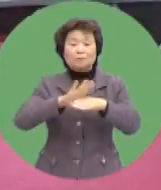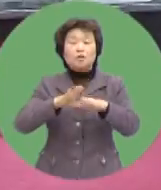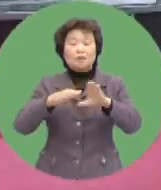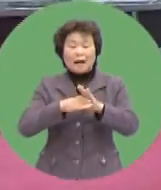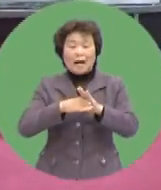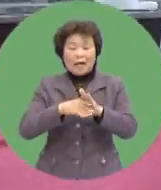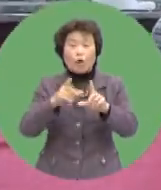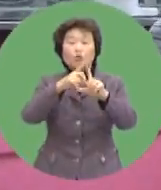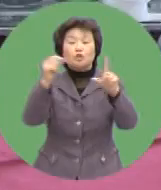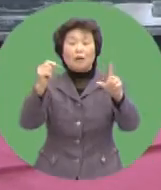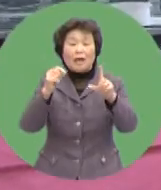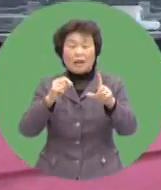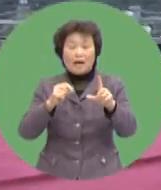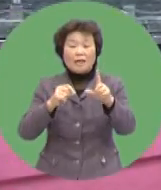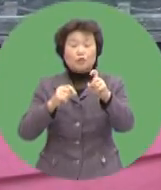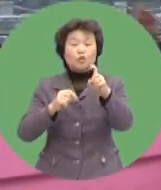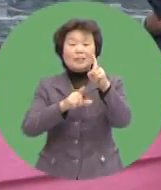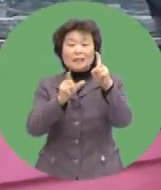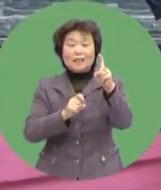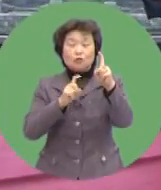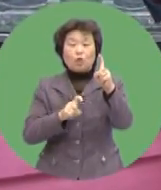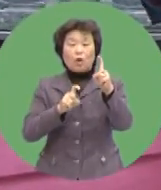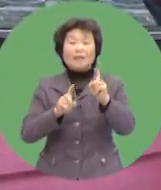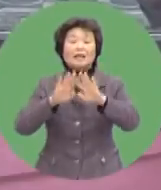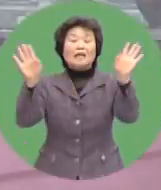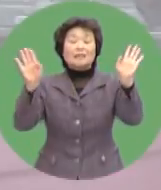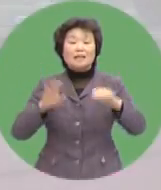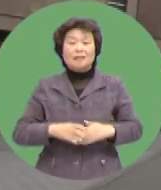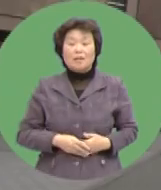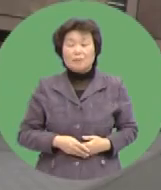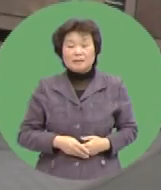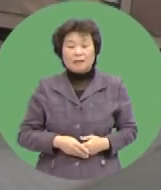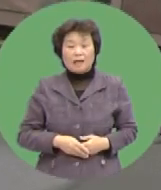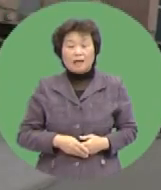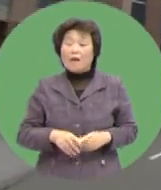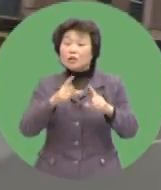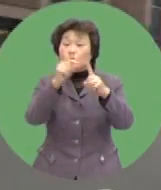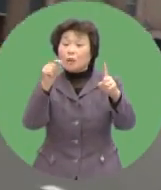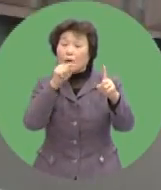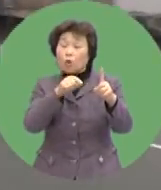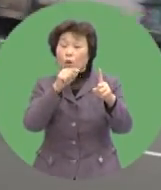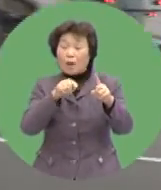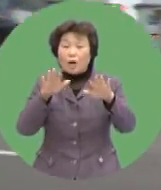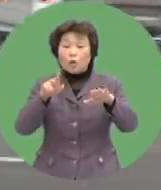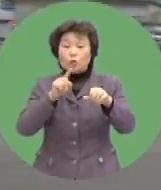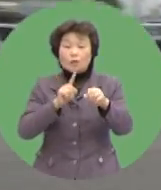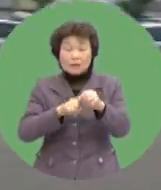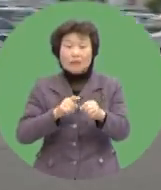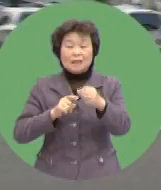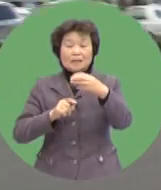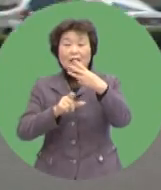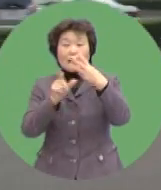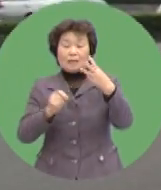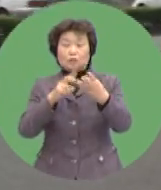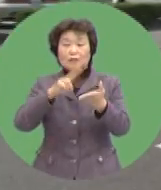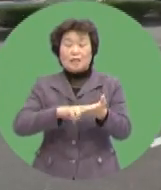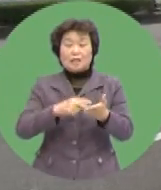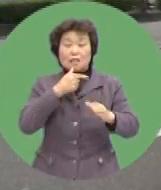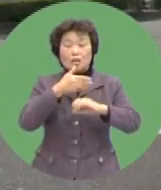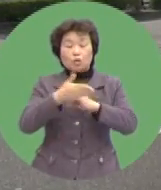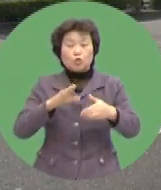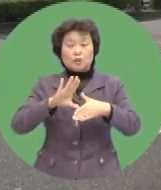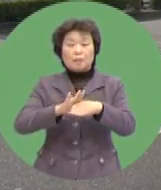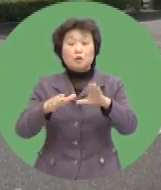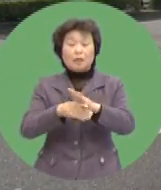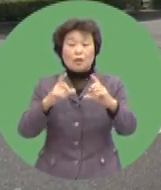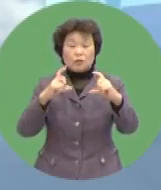ツアーが11月10日に開催されました。このツアーは今年3月に制定された徳島